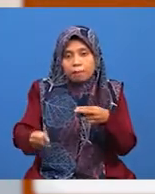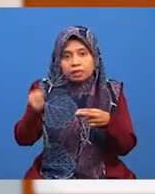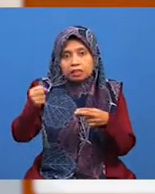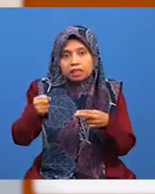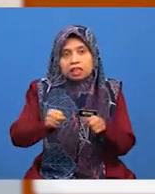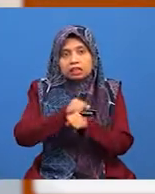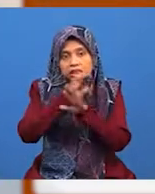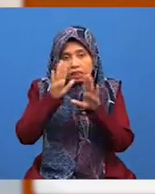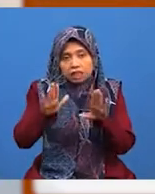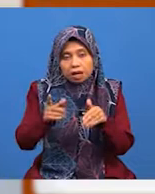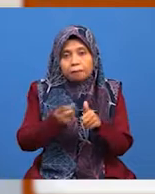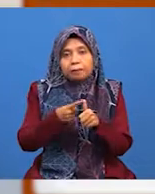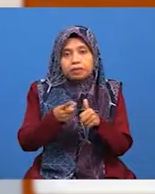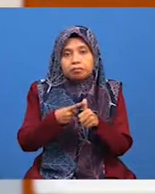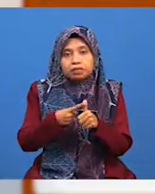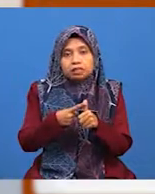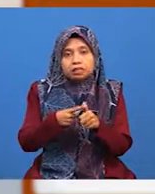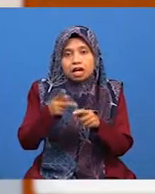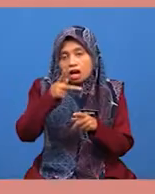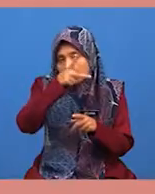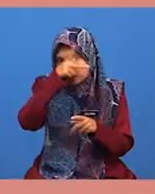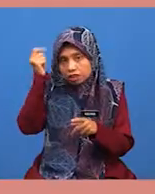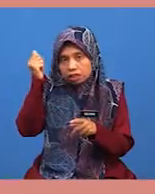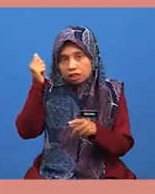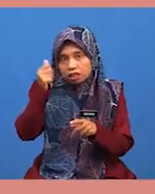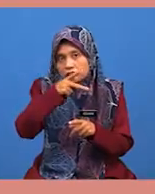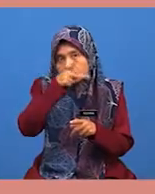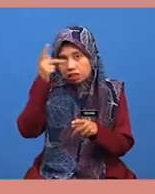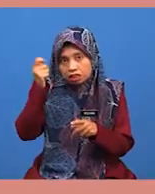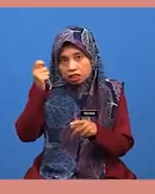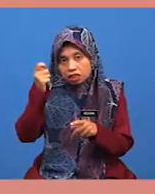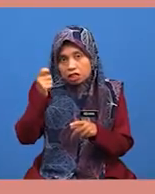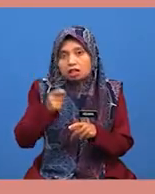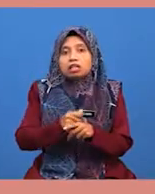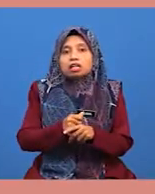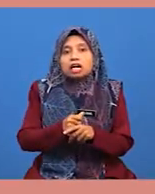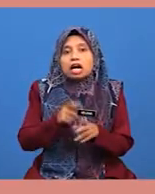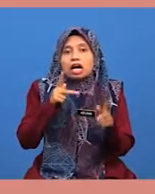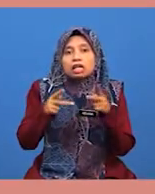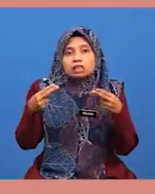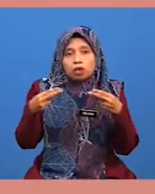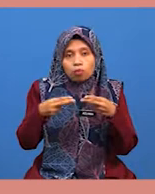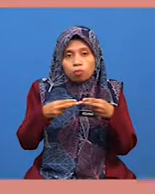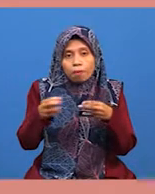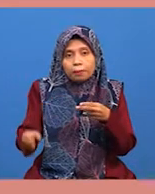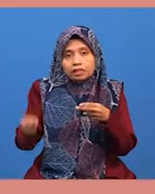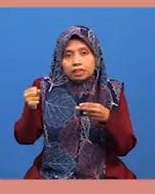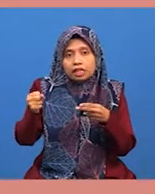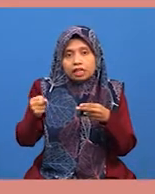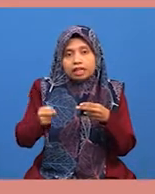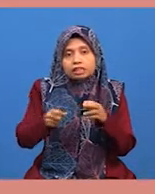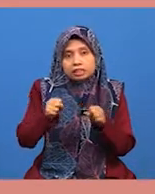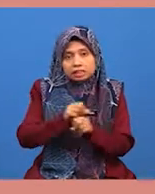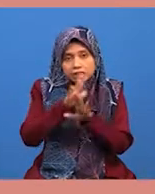keterangan yang pertama ialah kerana. Kerana merupakan kata hubung pancangan